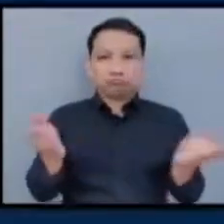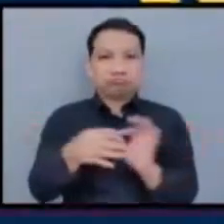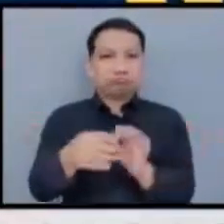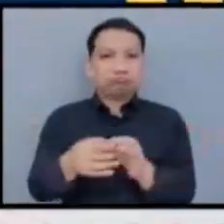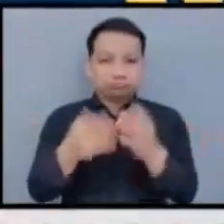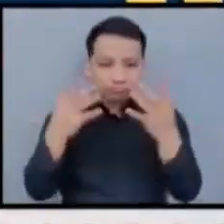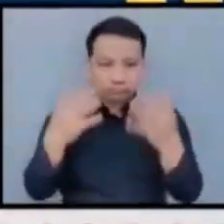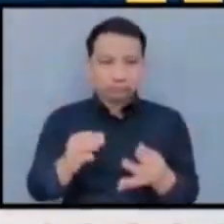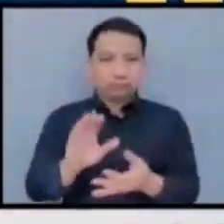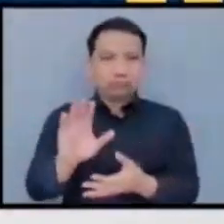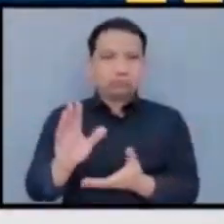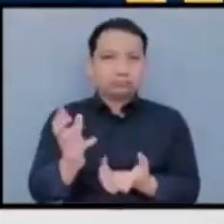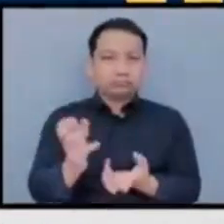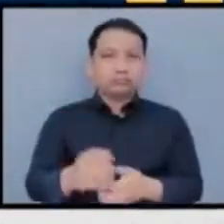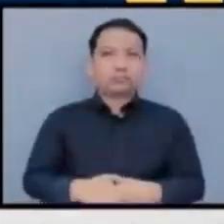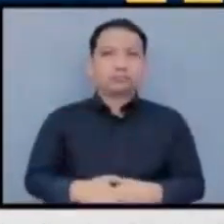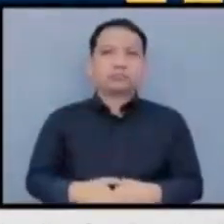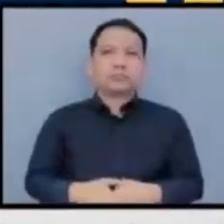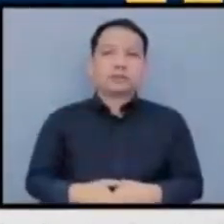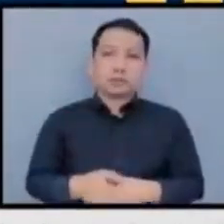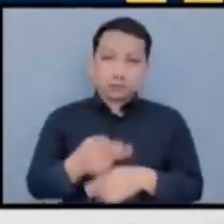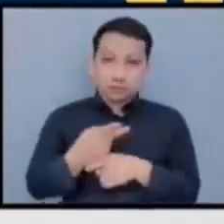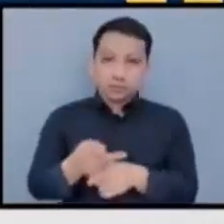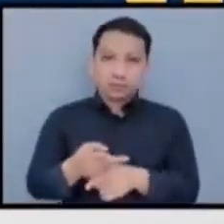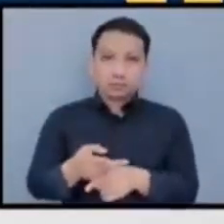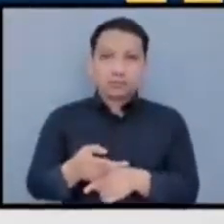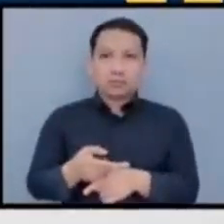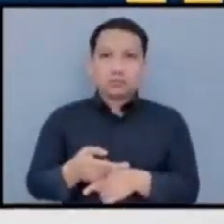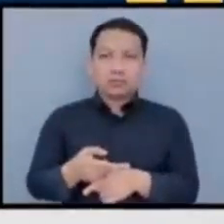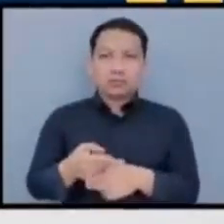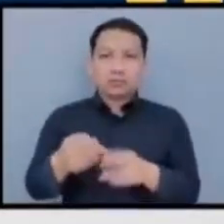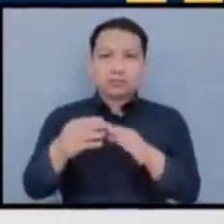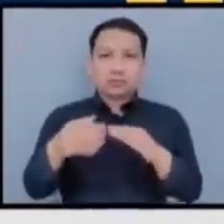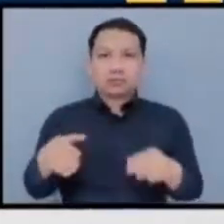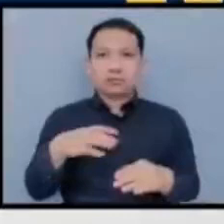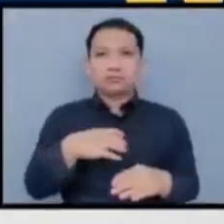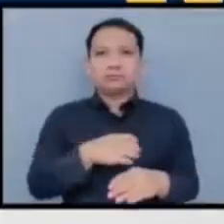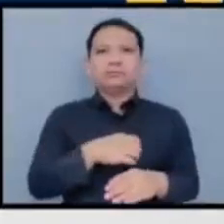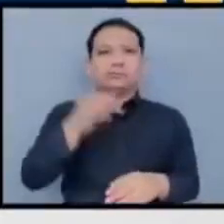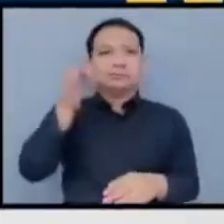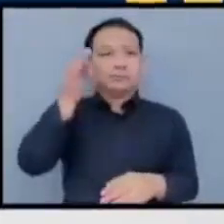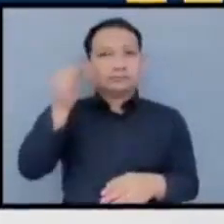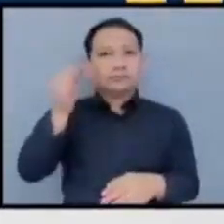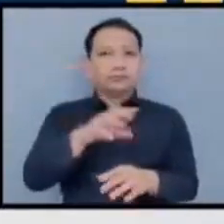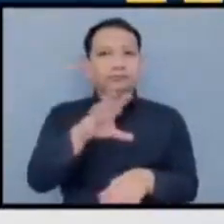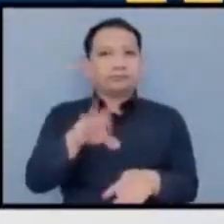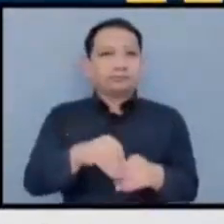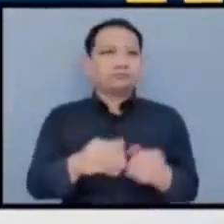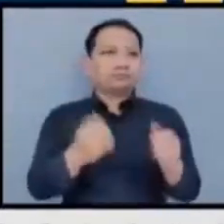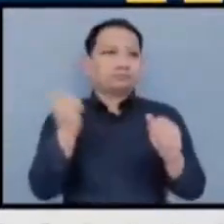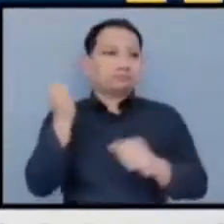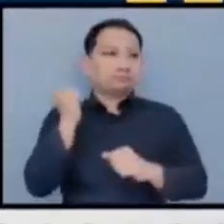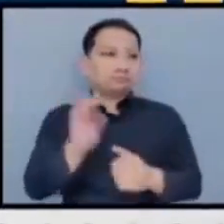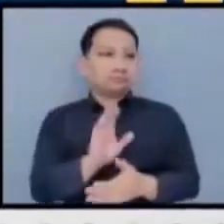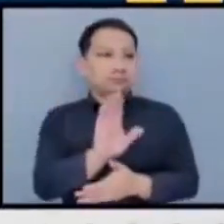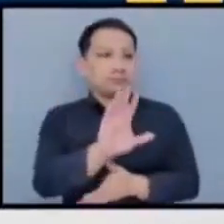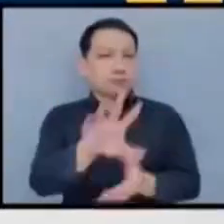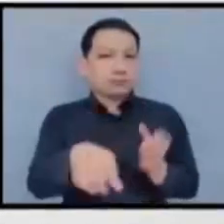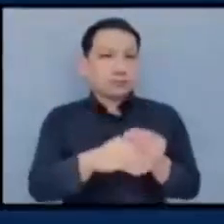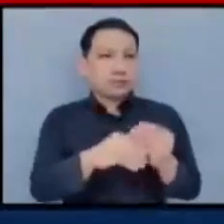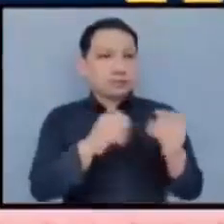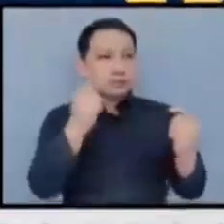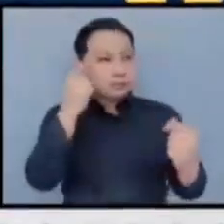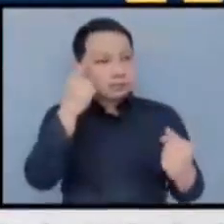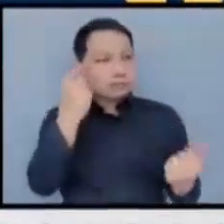apela. Pero pagtitiyak ni House Ethics Committee Chairperson Felimon Espares, makakaasa ang publiko na pag-aaralan nila itong